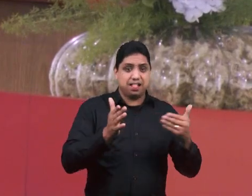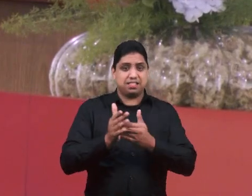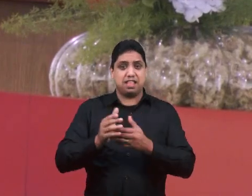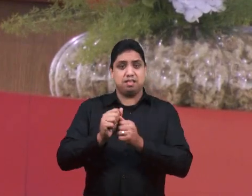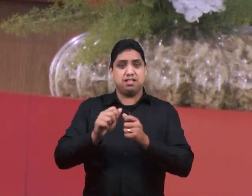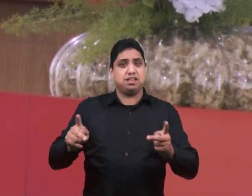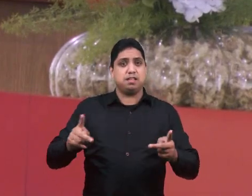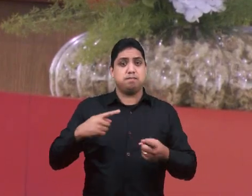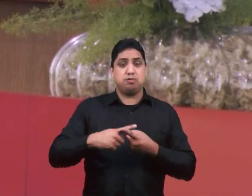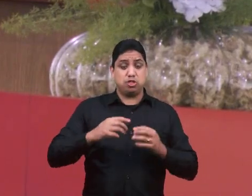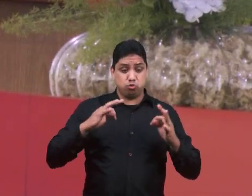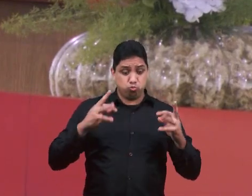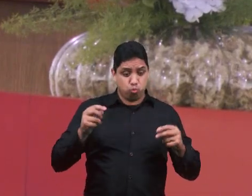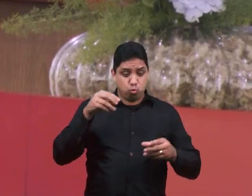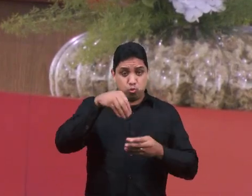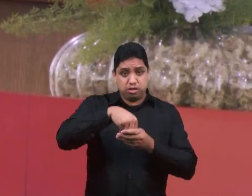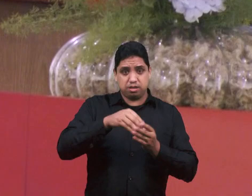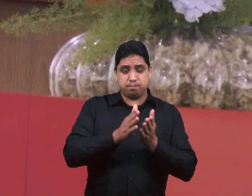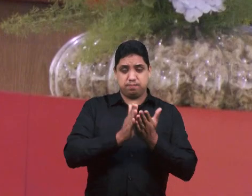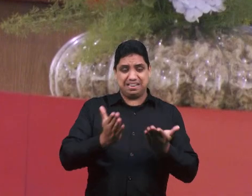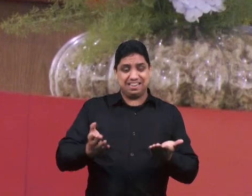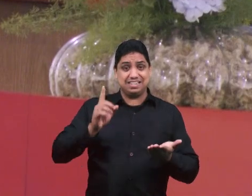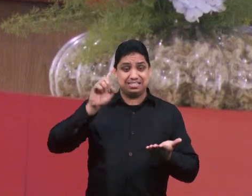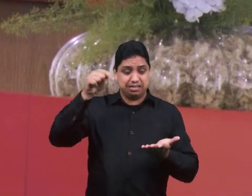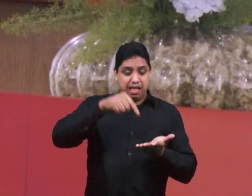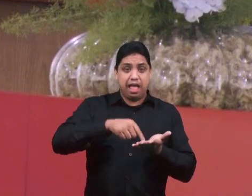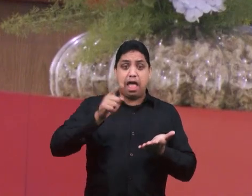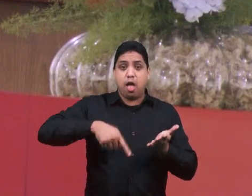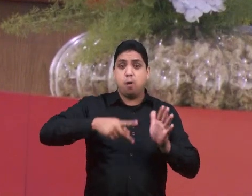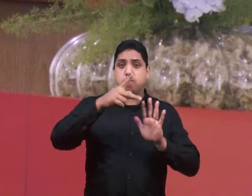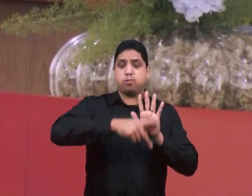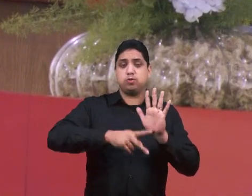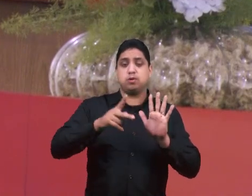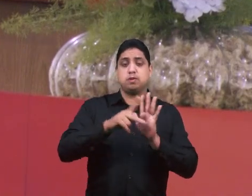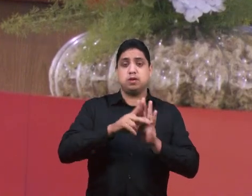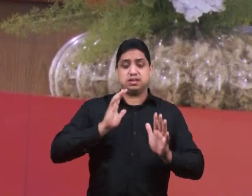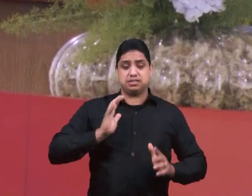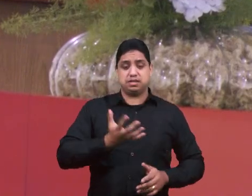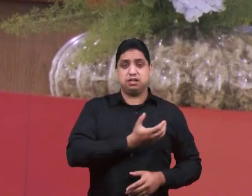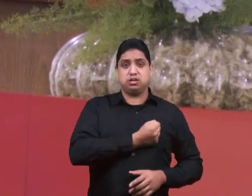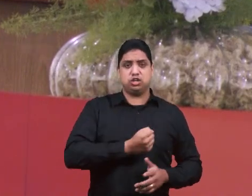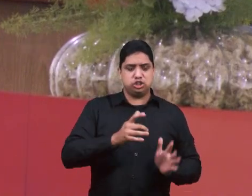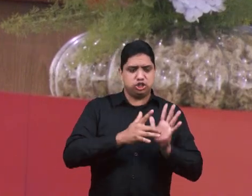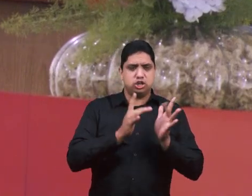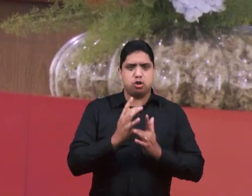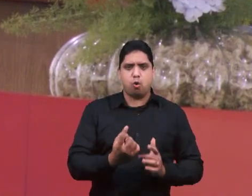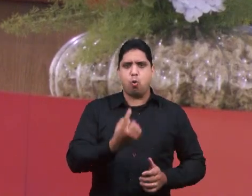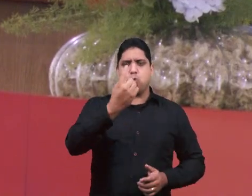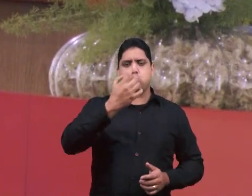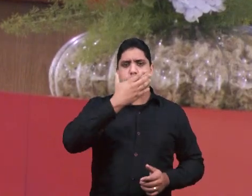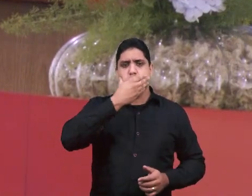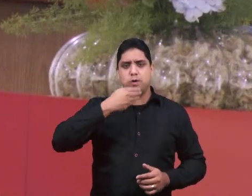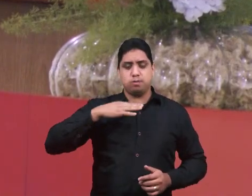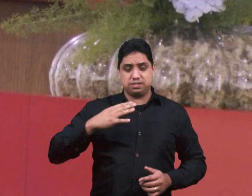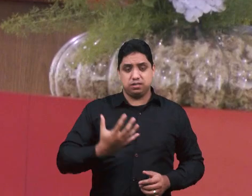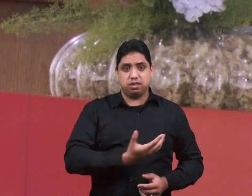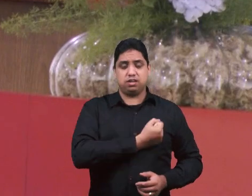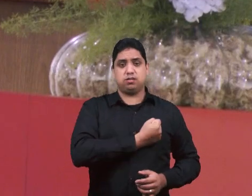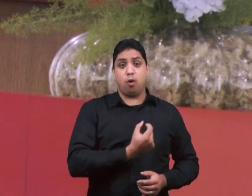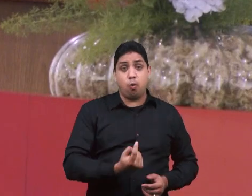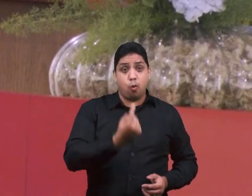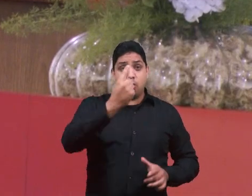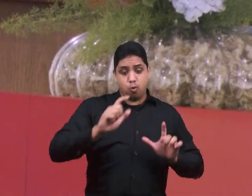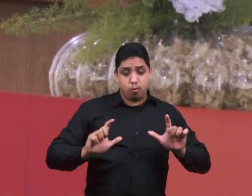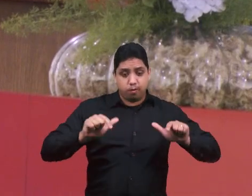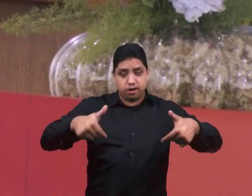de la parole, c'est le projet de salut, le seul sauveur, le seul qui opère